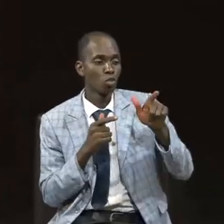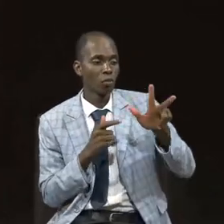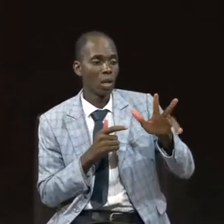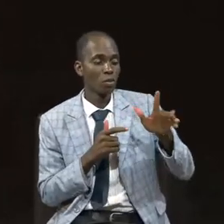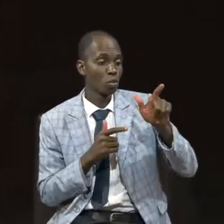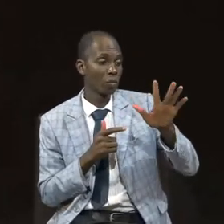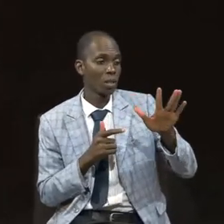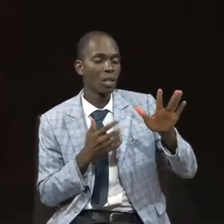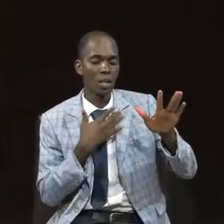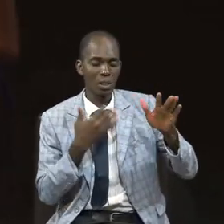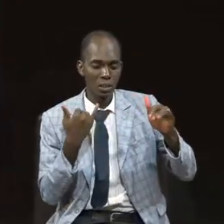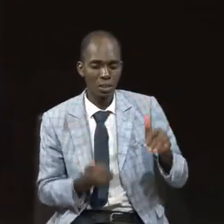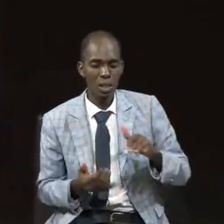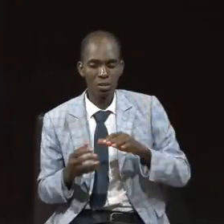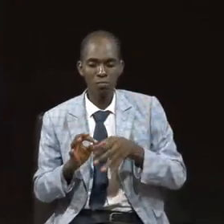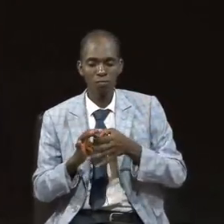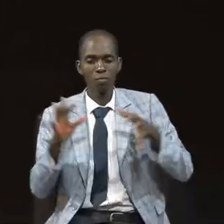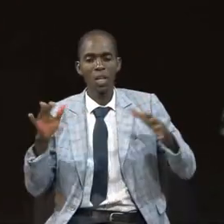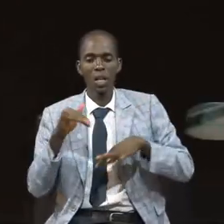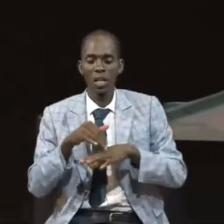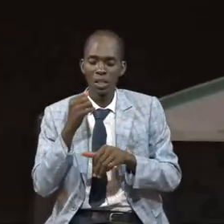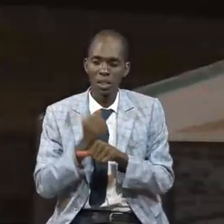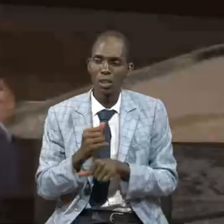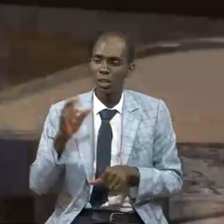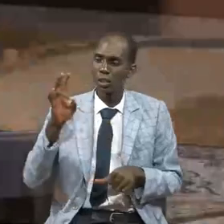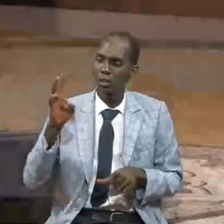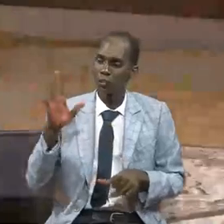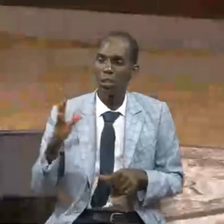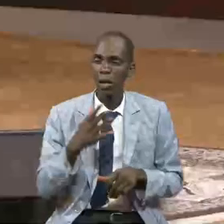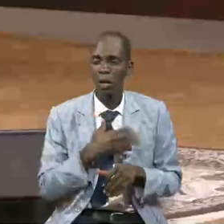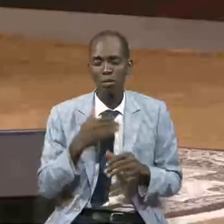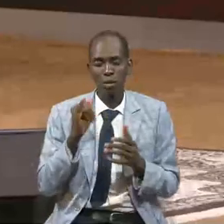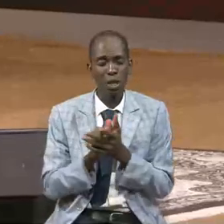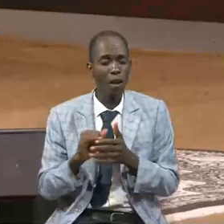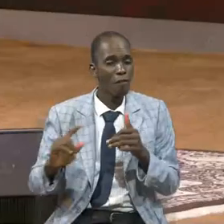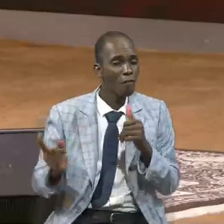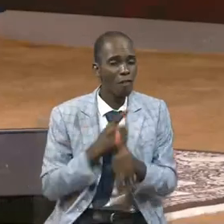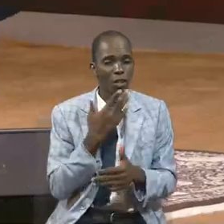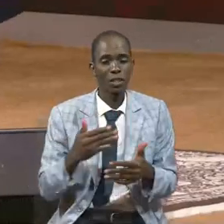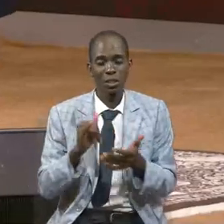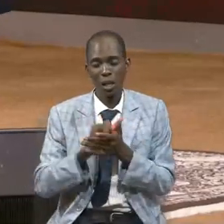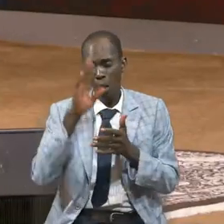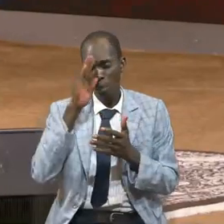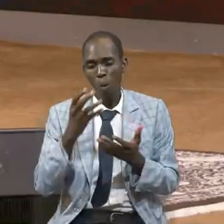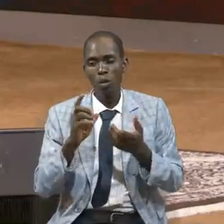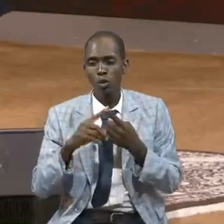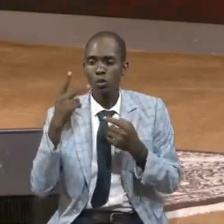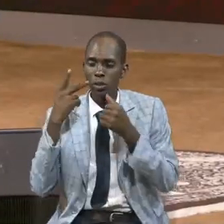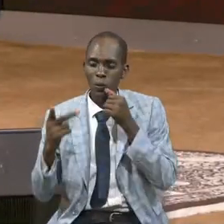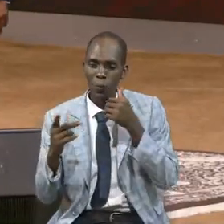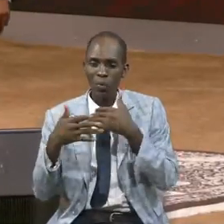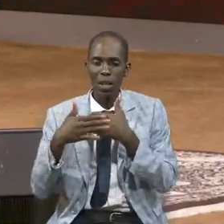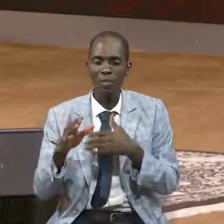sorti à 75 ans. La première chose qu'il voudrait voir, il voudrait le miroir. Après 50